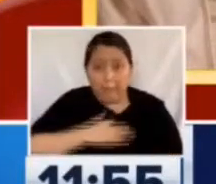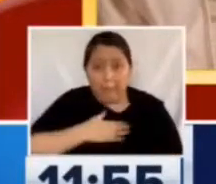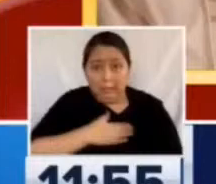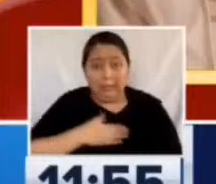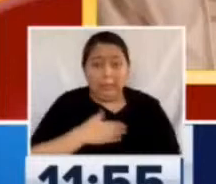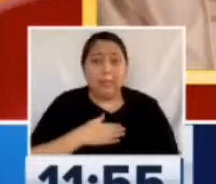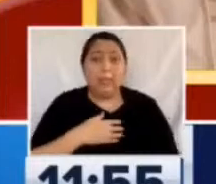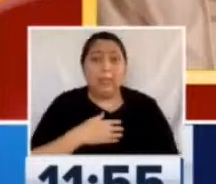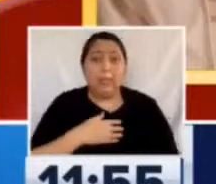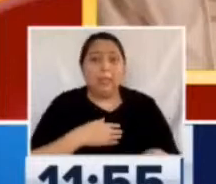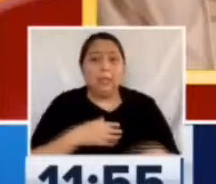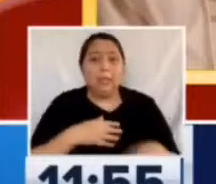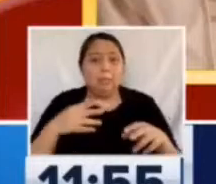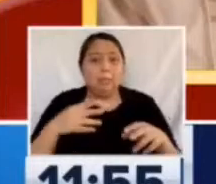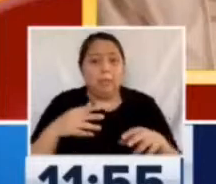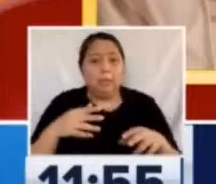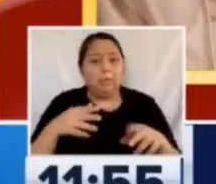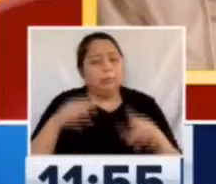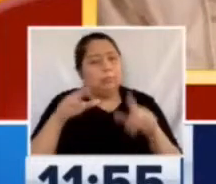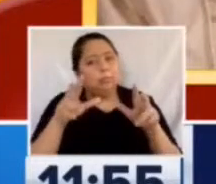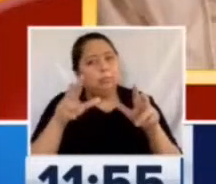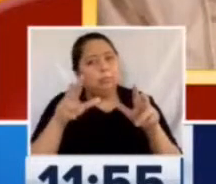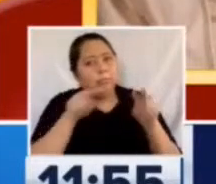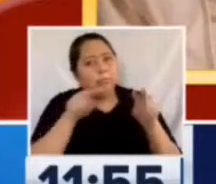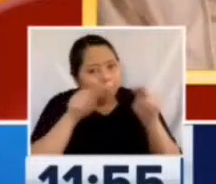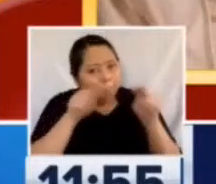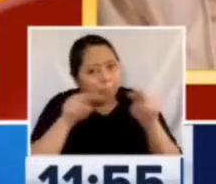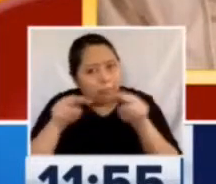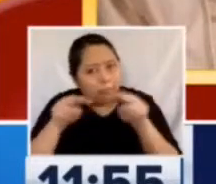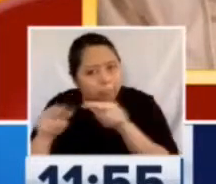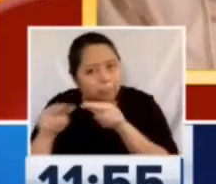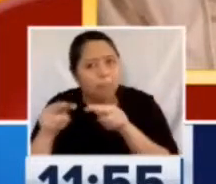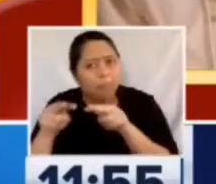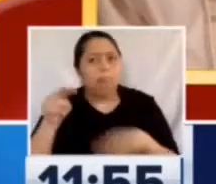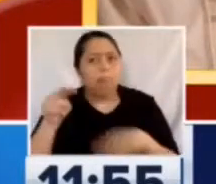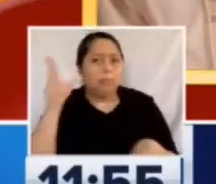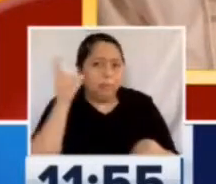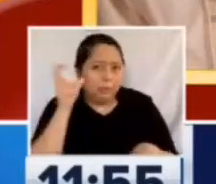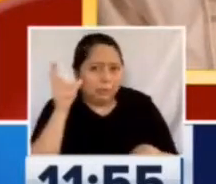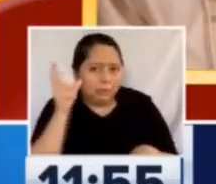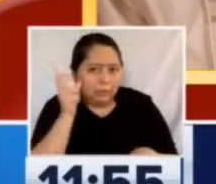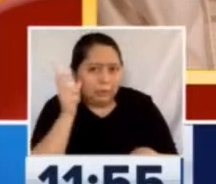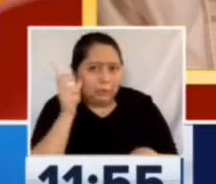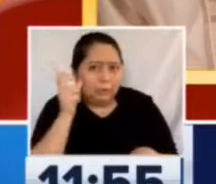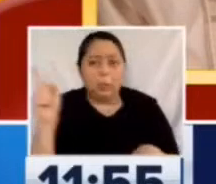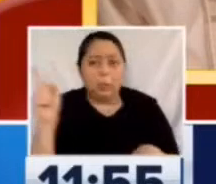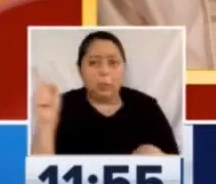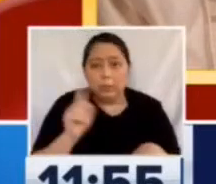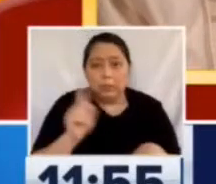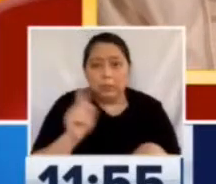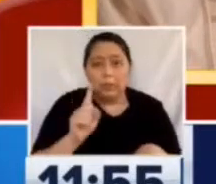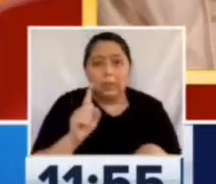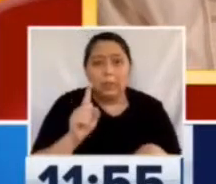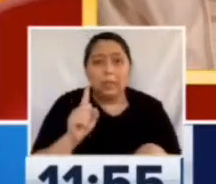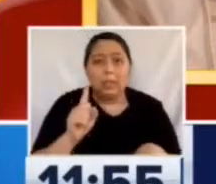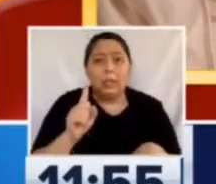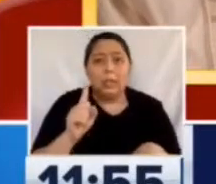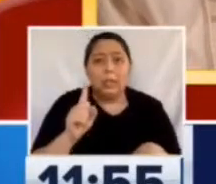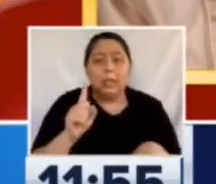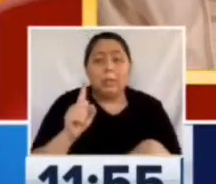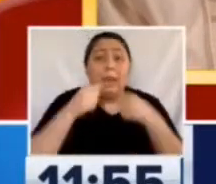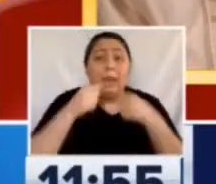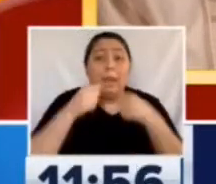natin malalampasan. Patuloy po natin sundan ang mga patakaran na pinapatupad ng government